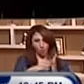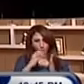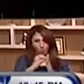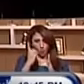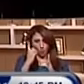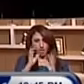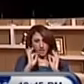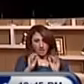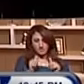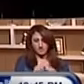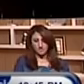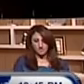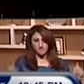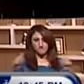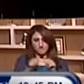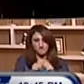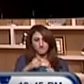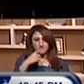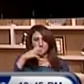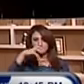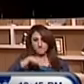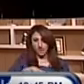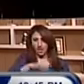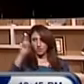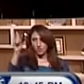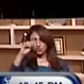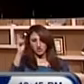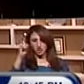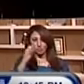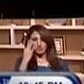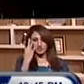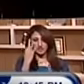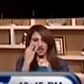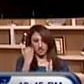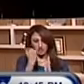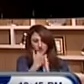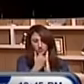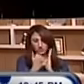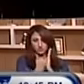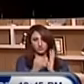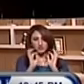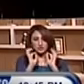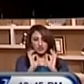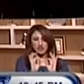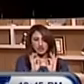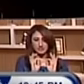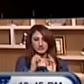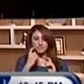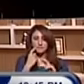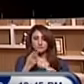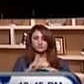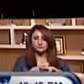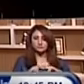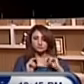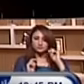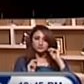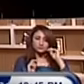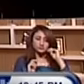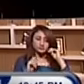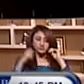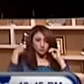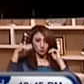تهيئه المجتمعين المحلي والدولي، ودي فيها ثلاث نقط. اول حاجه قناه زدني